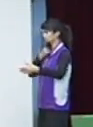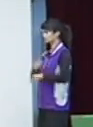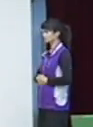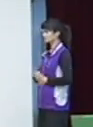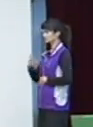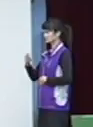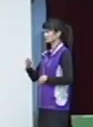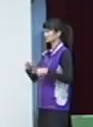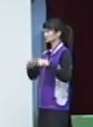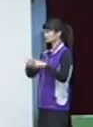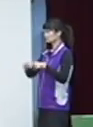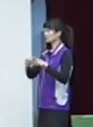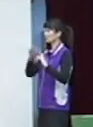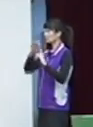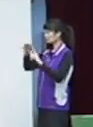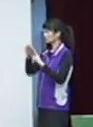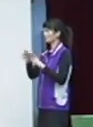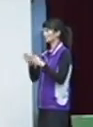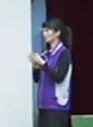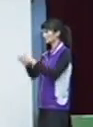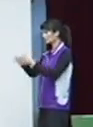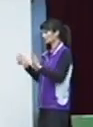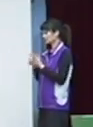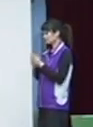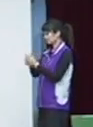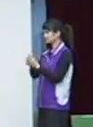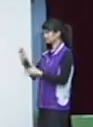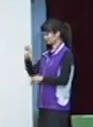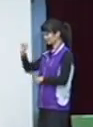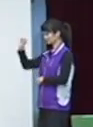分。外出者需要全程戴口罩，不得